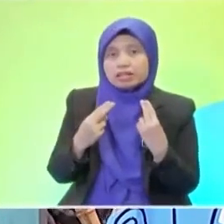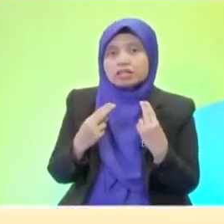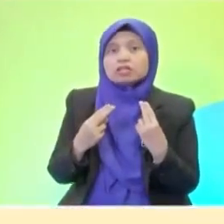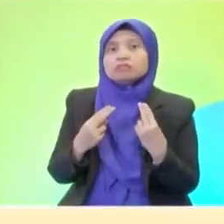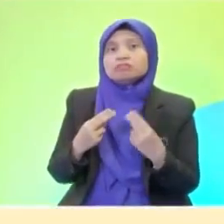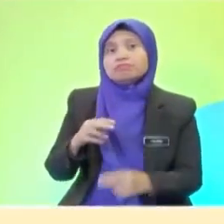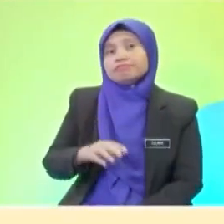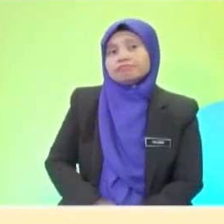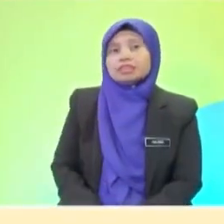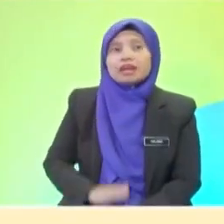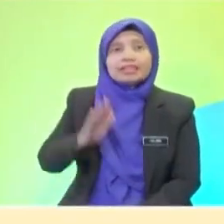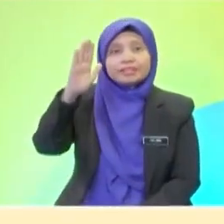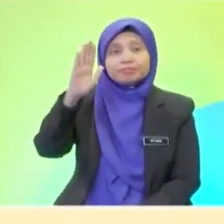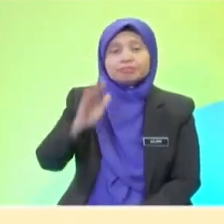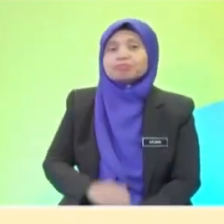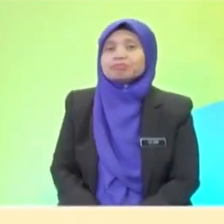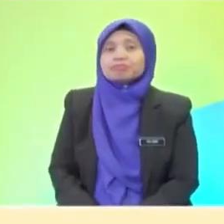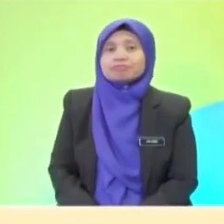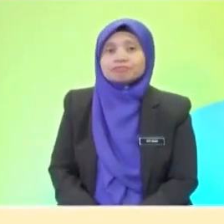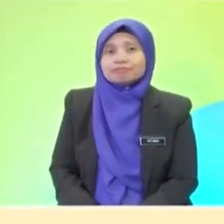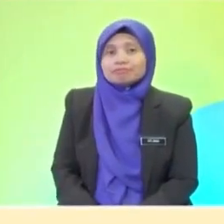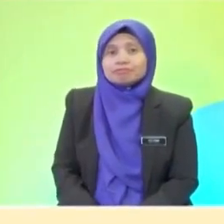kumpulan mana angkat tangan terlebih dahulu